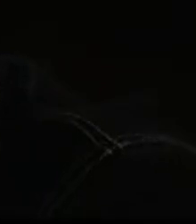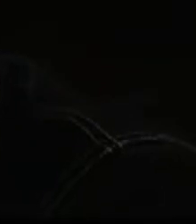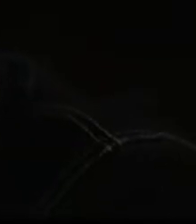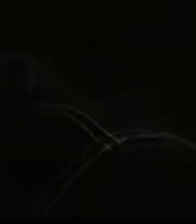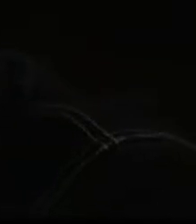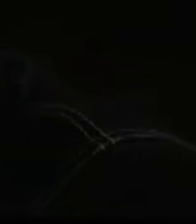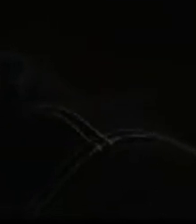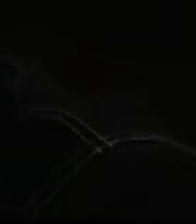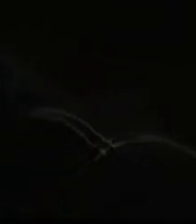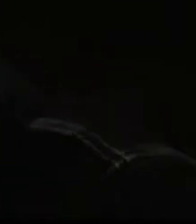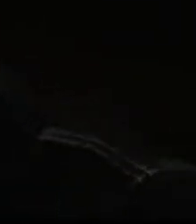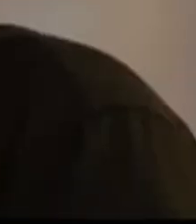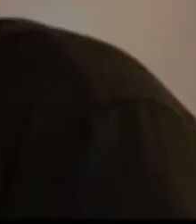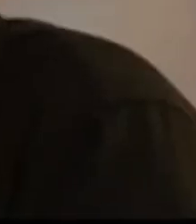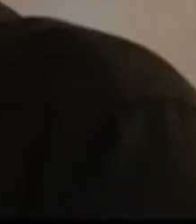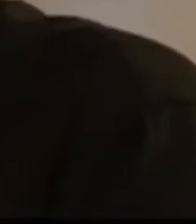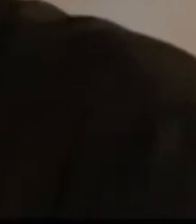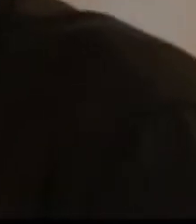벗어나고 싶어졌어.